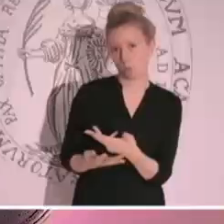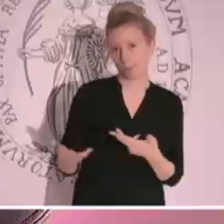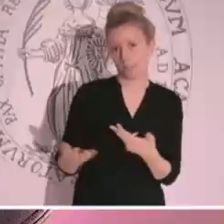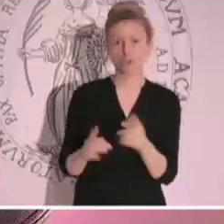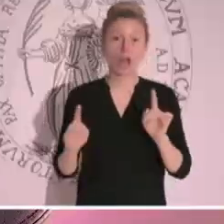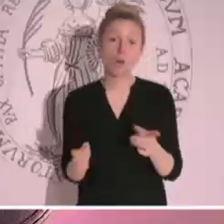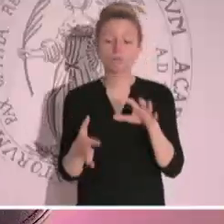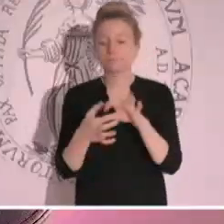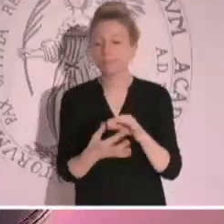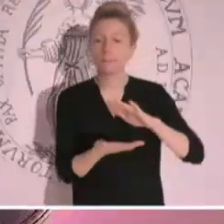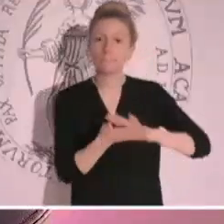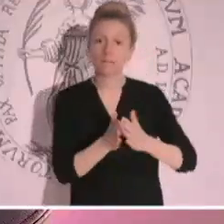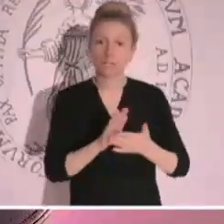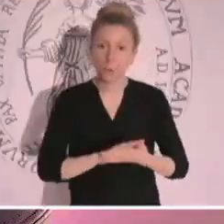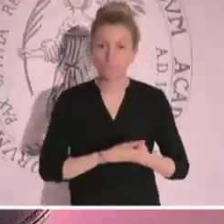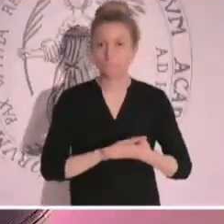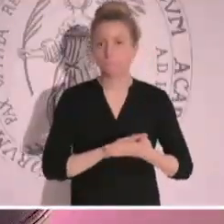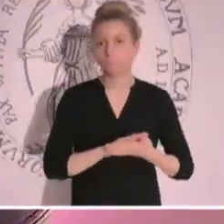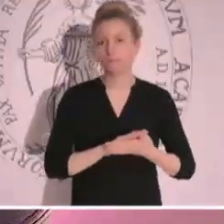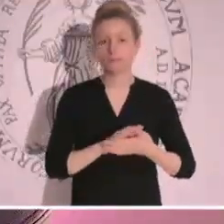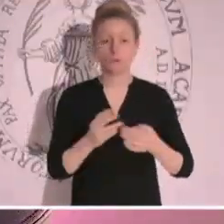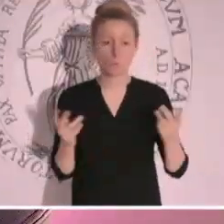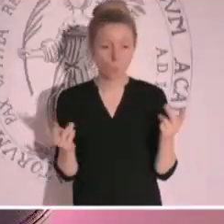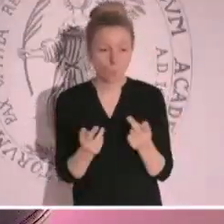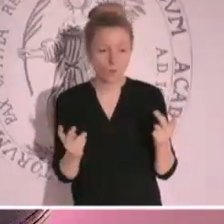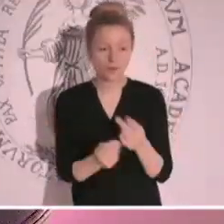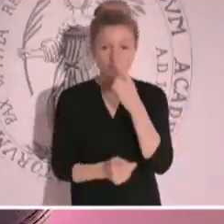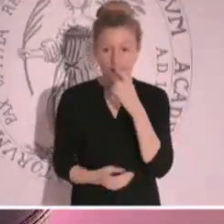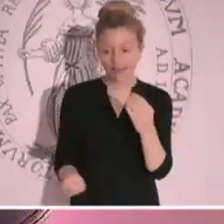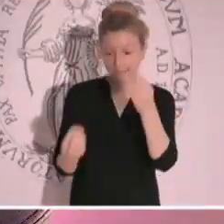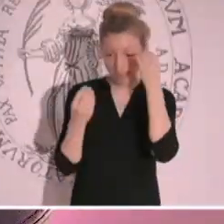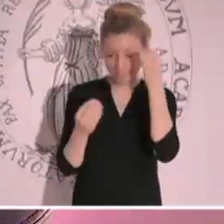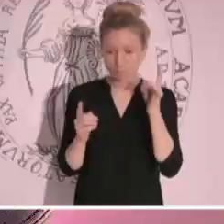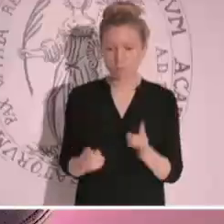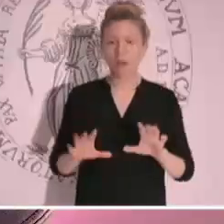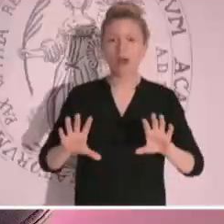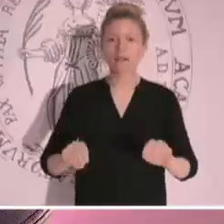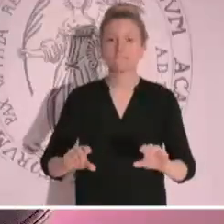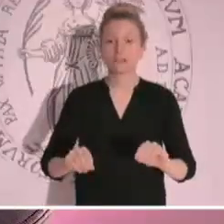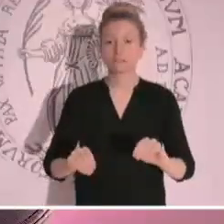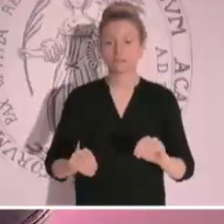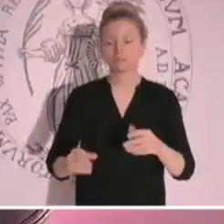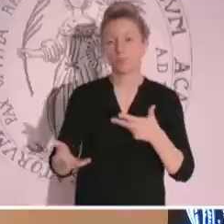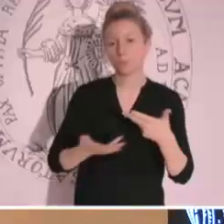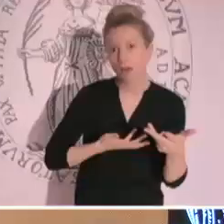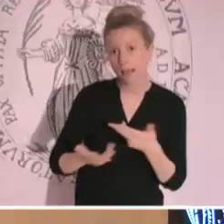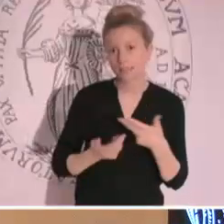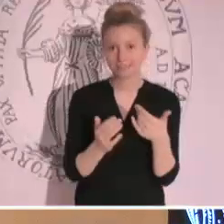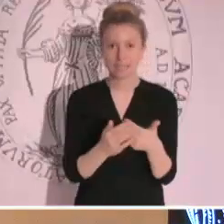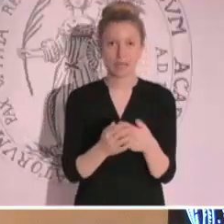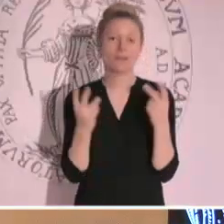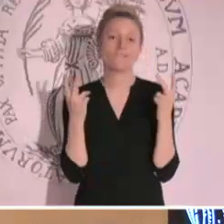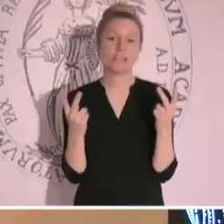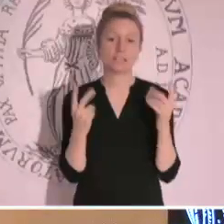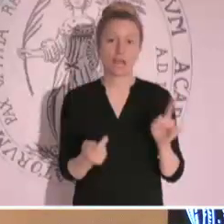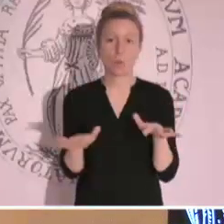man wirklich sehen muss, angreifen muss und vor allen Dingen, man muss ja auch miteinander sprechen. Und ich sehe das auch als eine enorme Chance